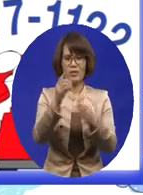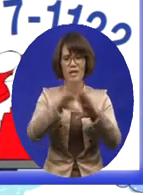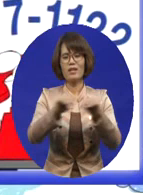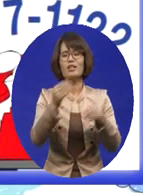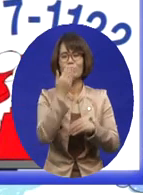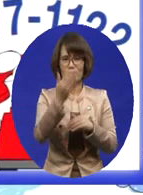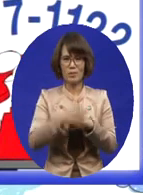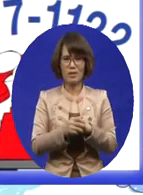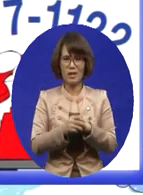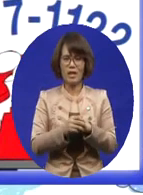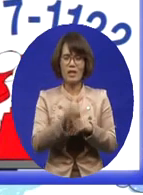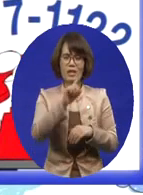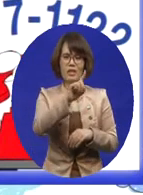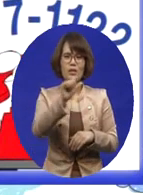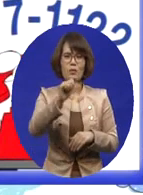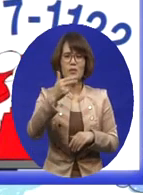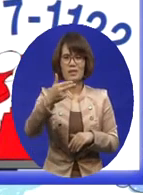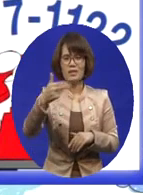해결할 수 있습니다.